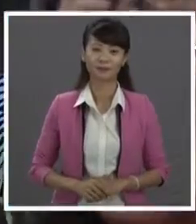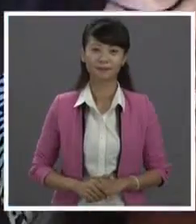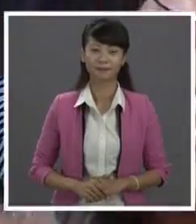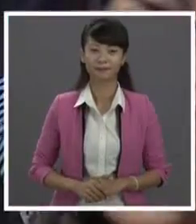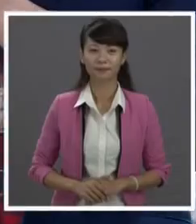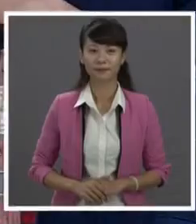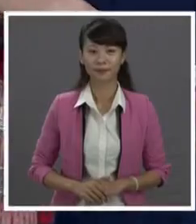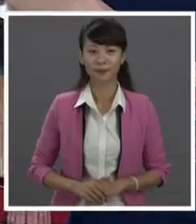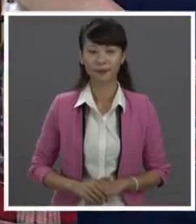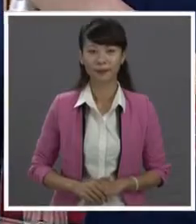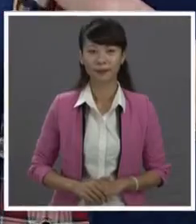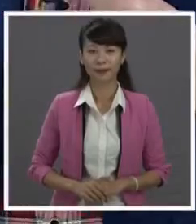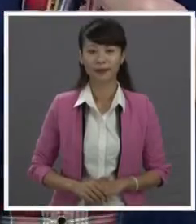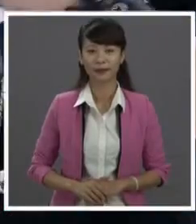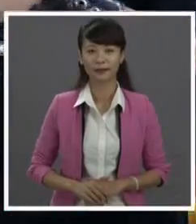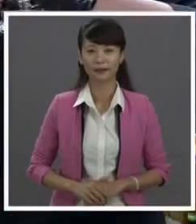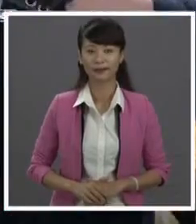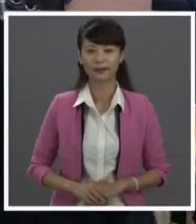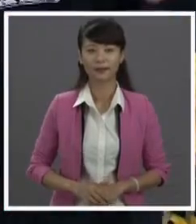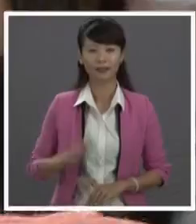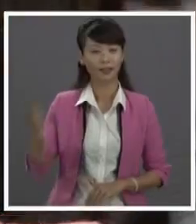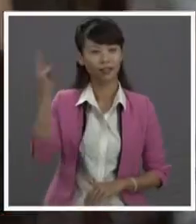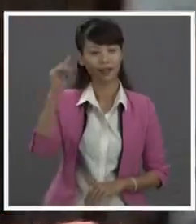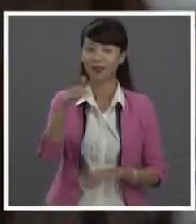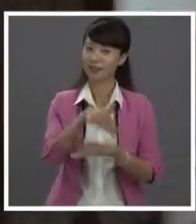样呢？啊，我知道，切两次。